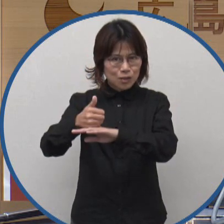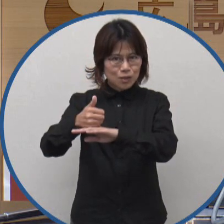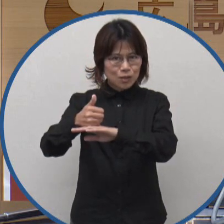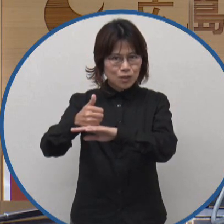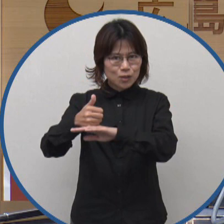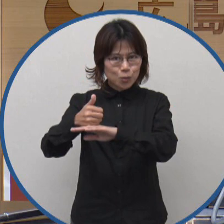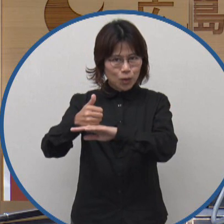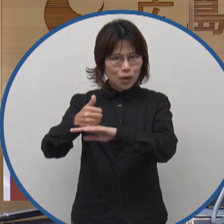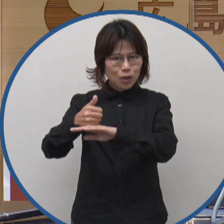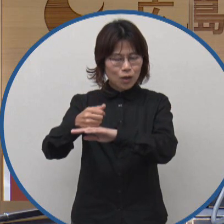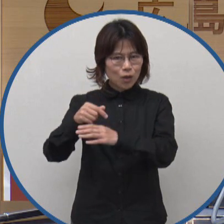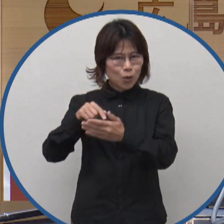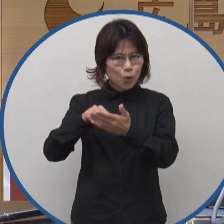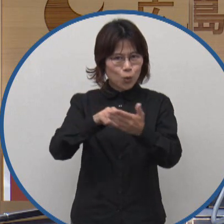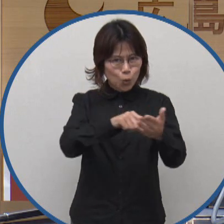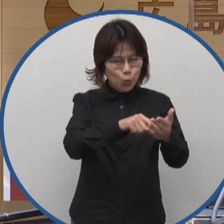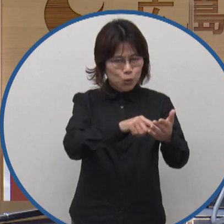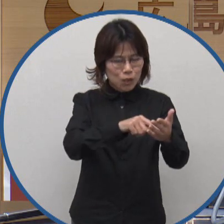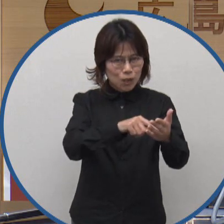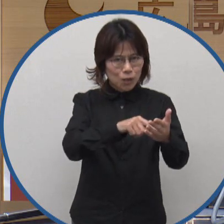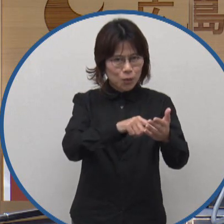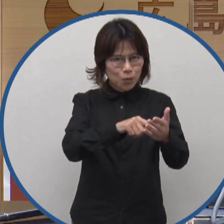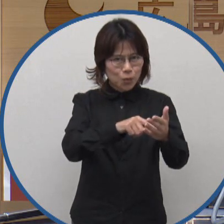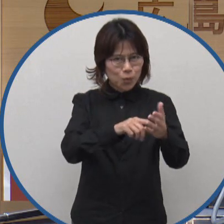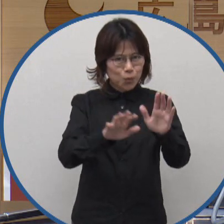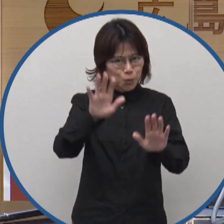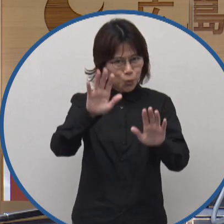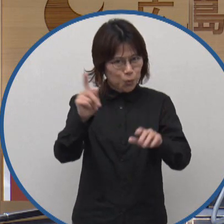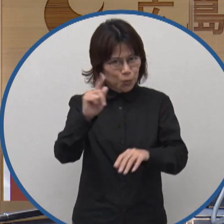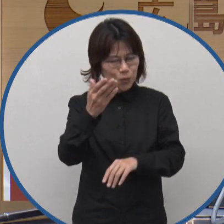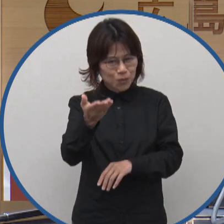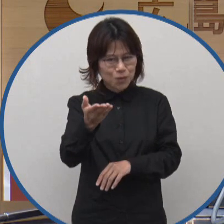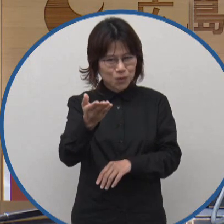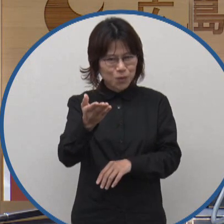か、このあたりはどのように考えておられますでしょうか。 それは分かりません。